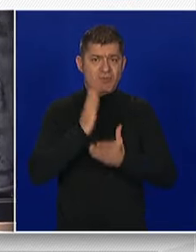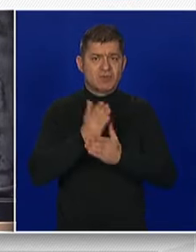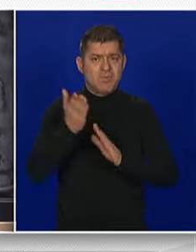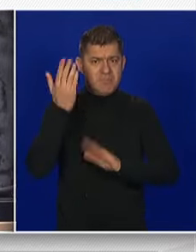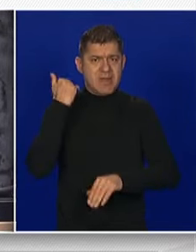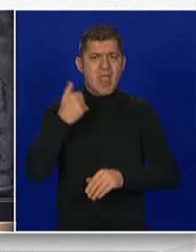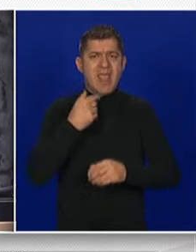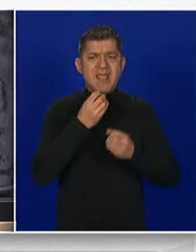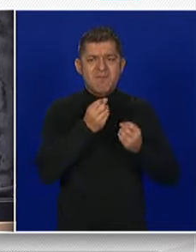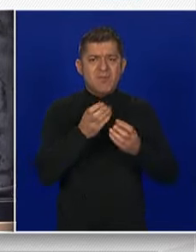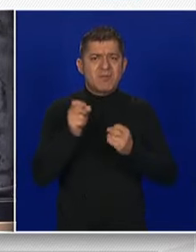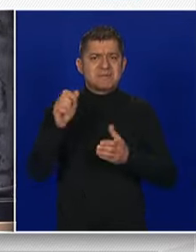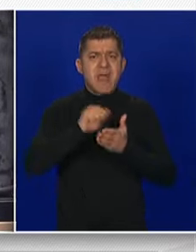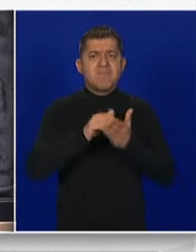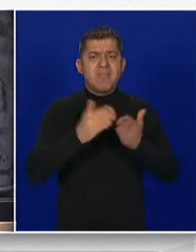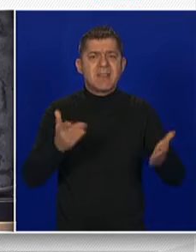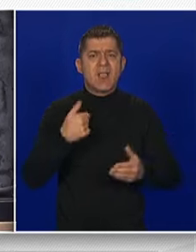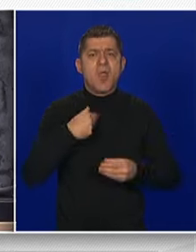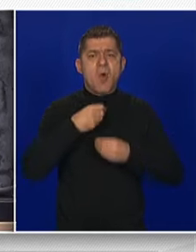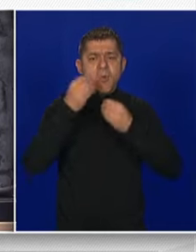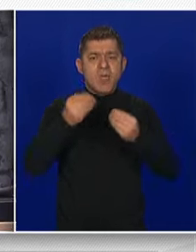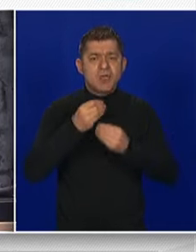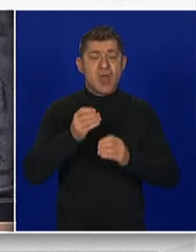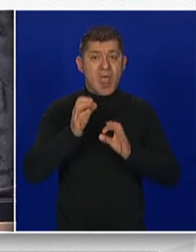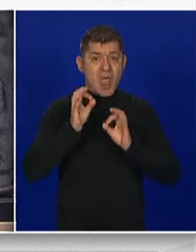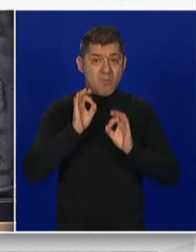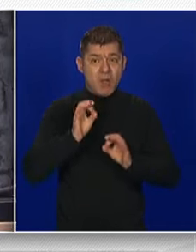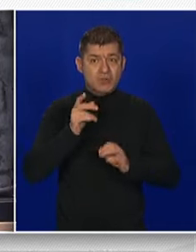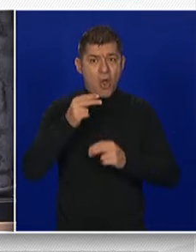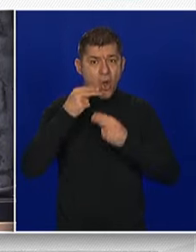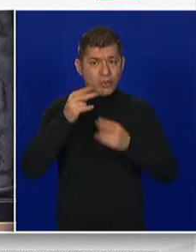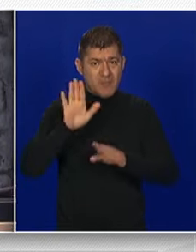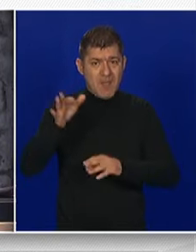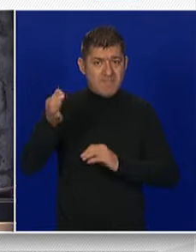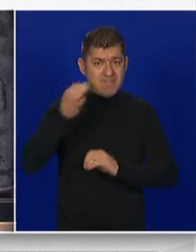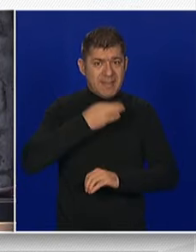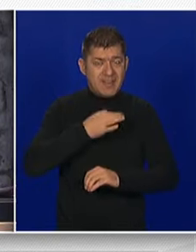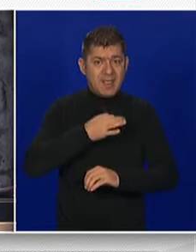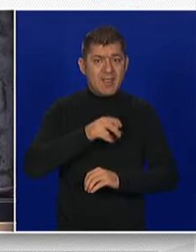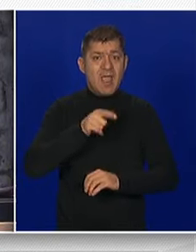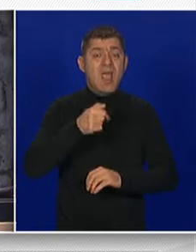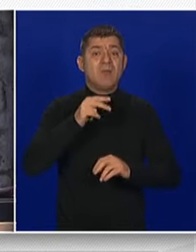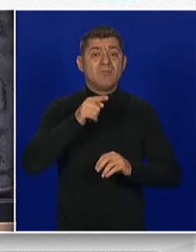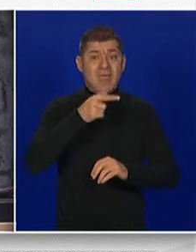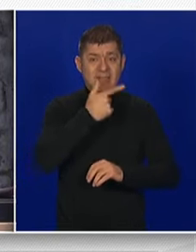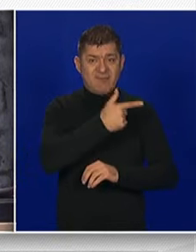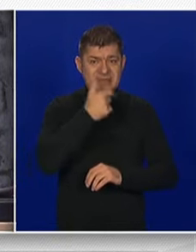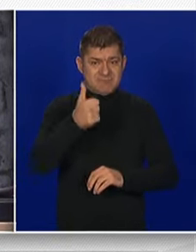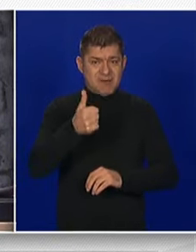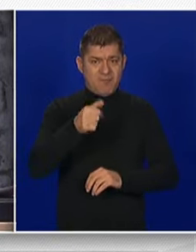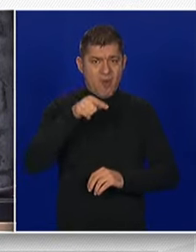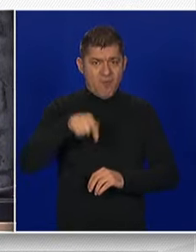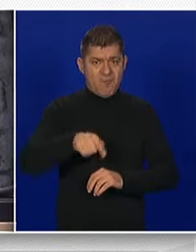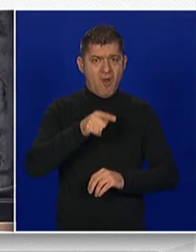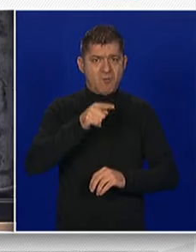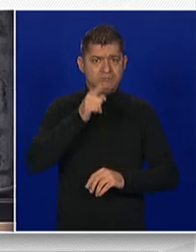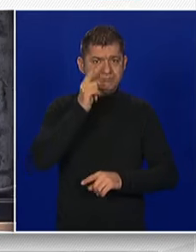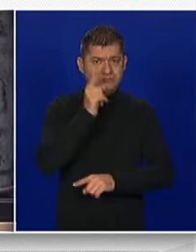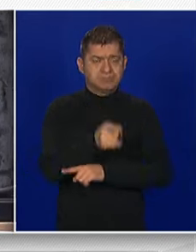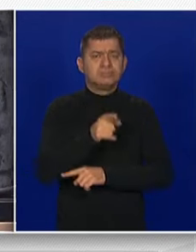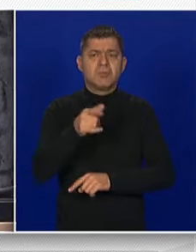objasnio. A direktan odgovor na vaše pitanje je da ćemo mi 21. ove mjere, mi smatramo